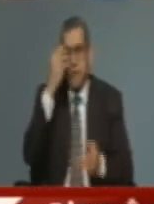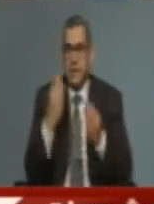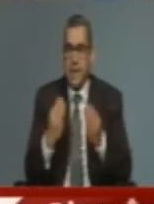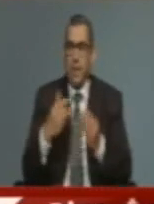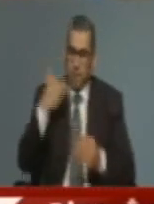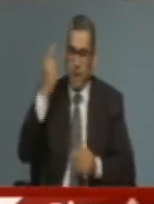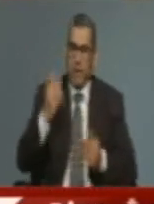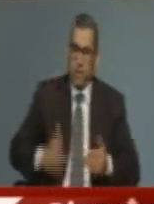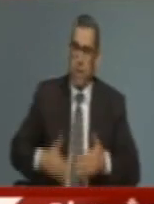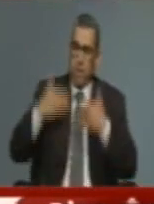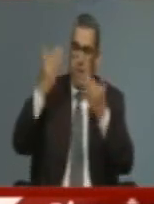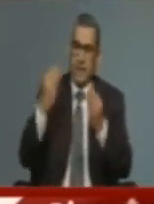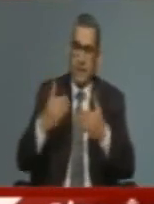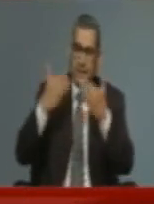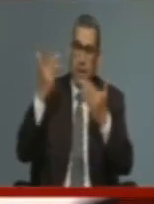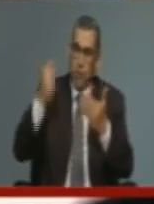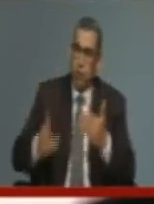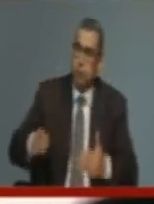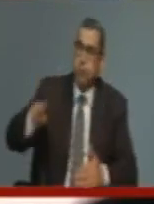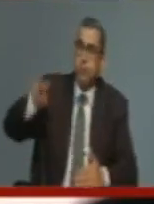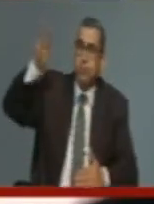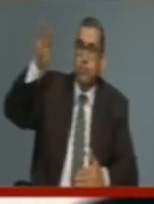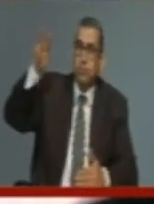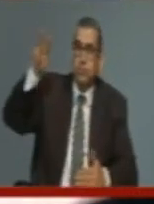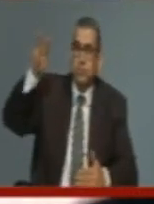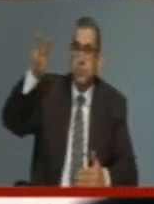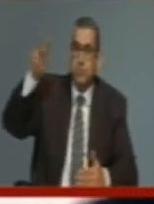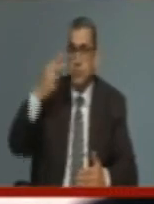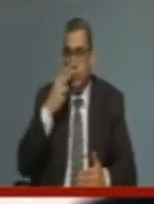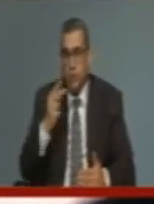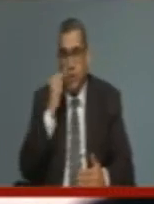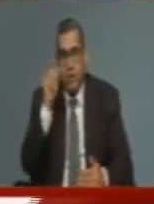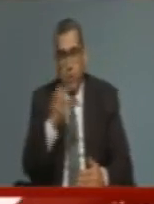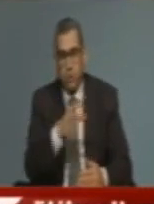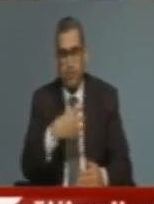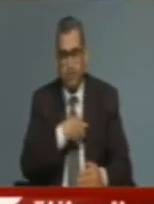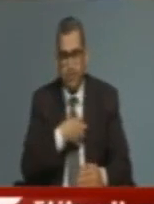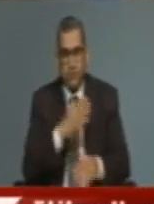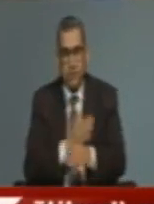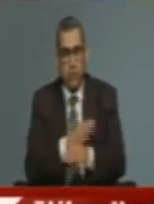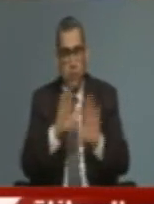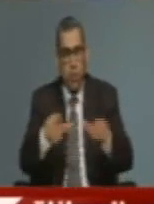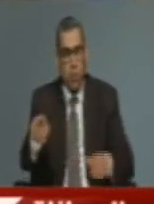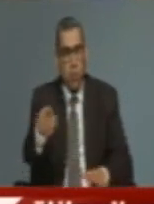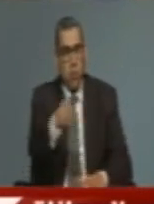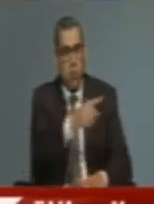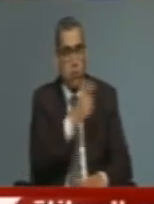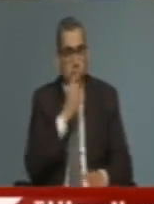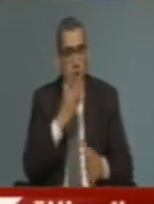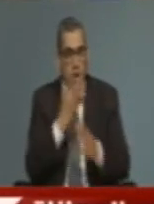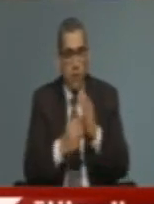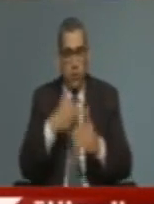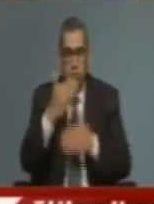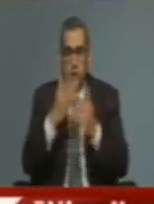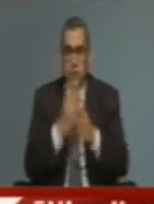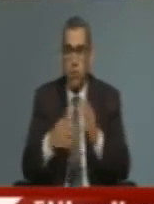معانا ونشوف الناس زيت بعد كده وهم بيتألموا وبيقاسوا هم وعيالهم